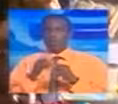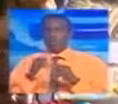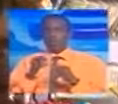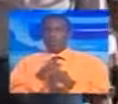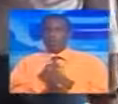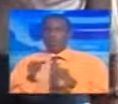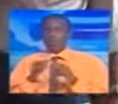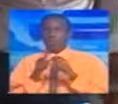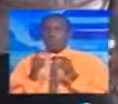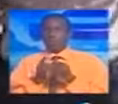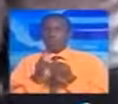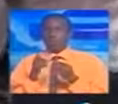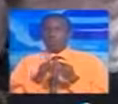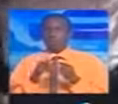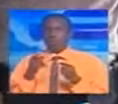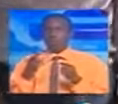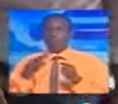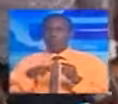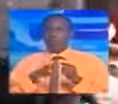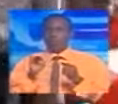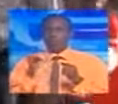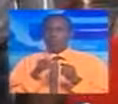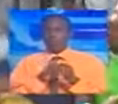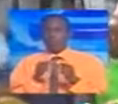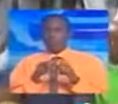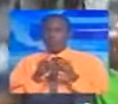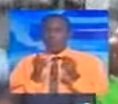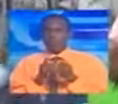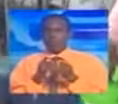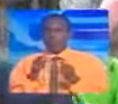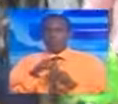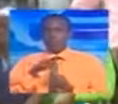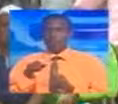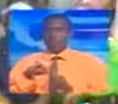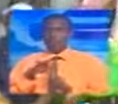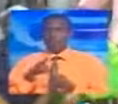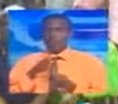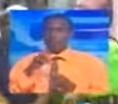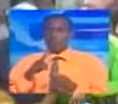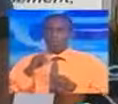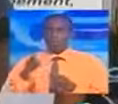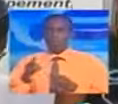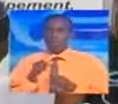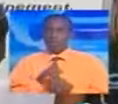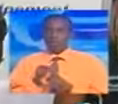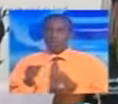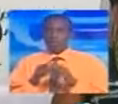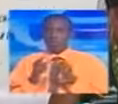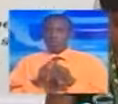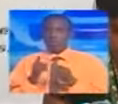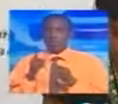de Gobaad Habib Mohamed Boukou et du président de l'association Caravane du développement du Gobaad